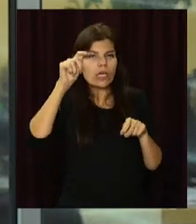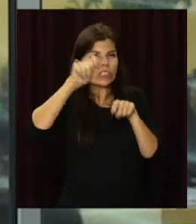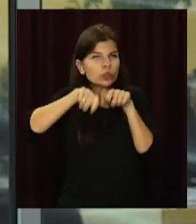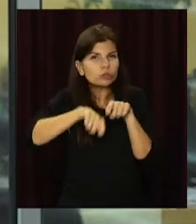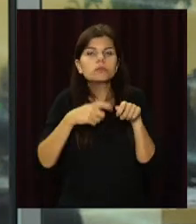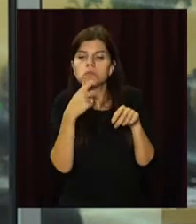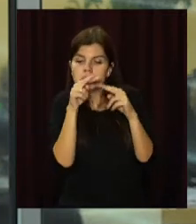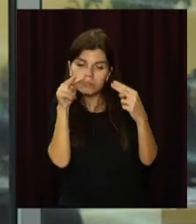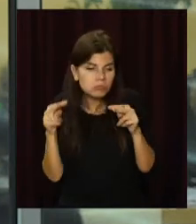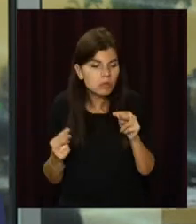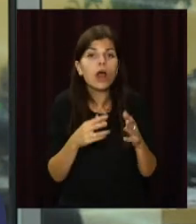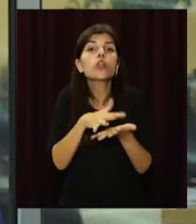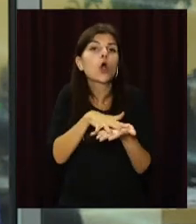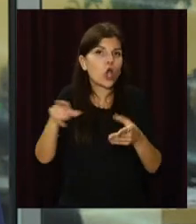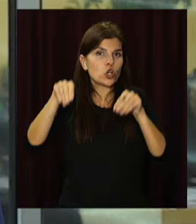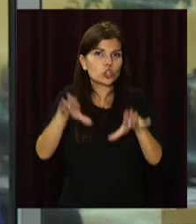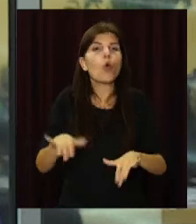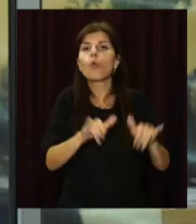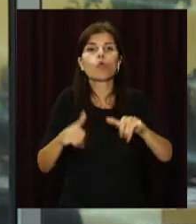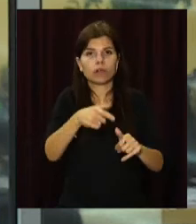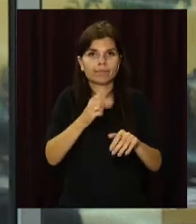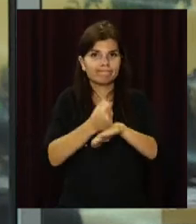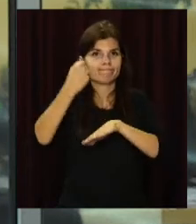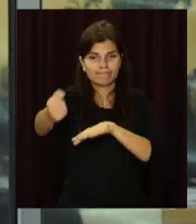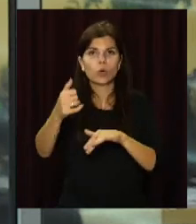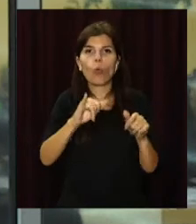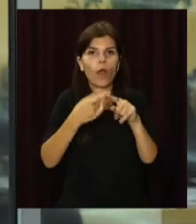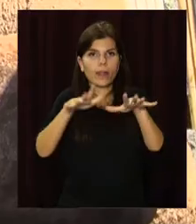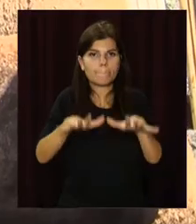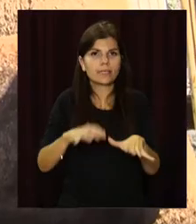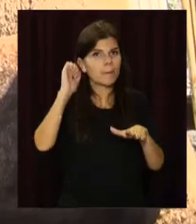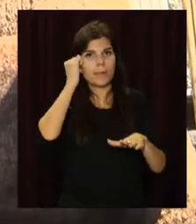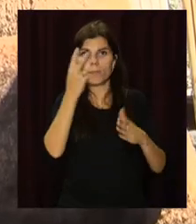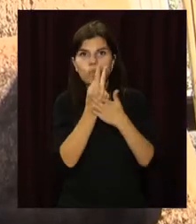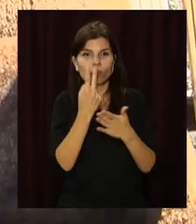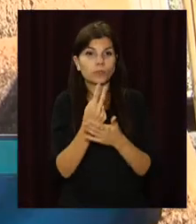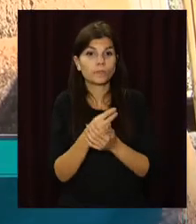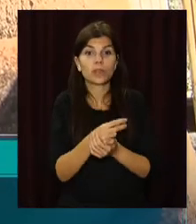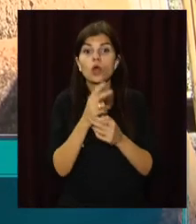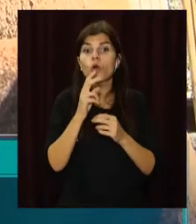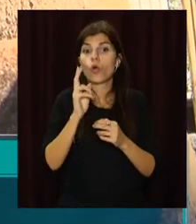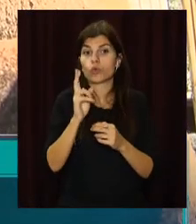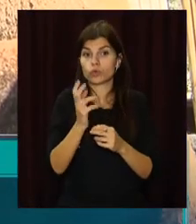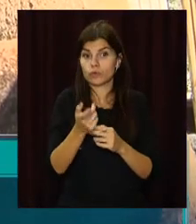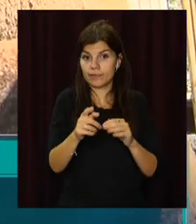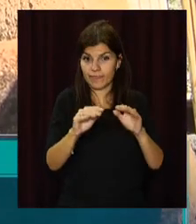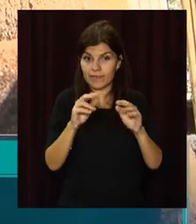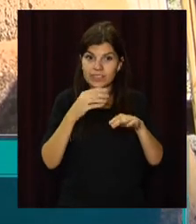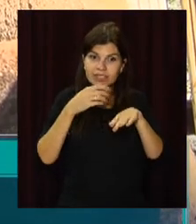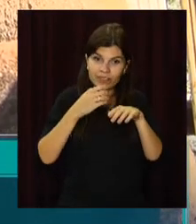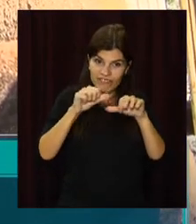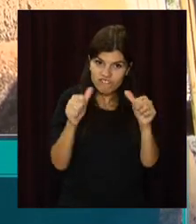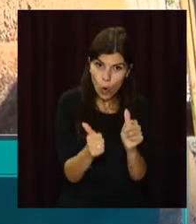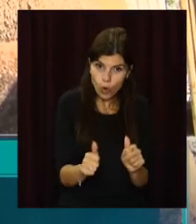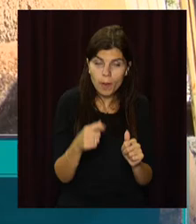ж визначать його подальшу долю. Подробиці у нашого Олександра Тущенка. Хтось взяв брилу, надав їй форму,